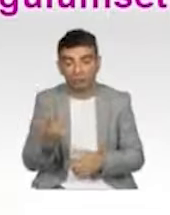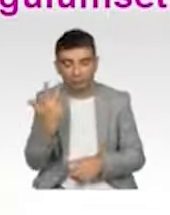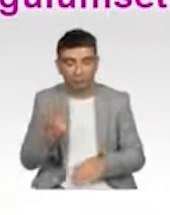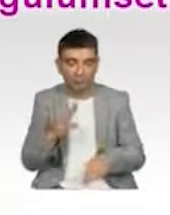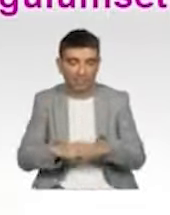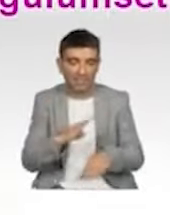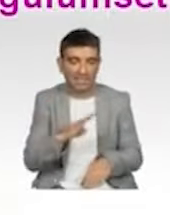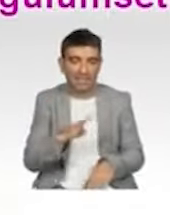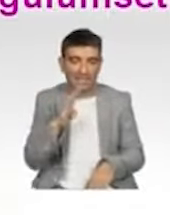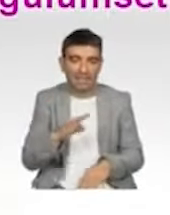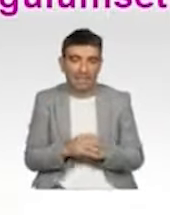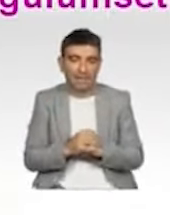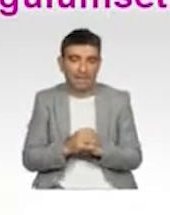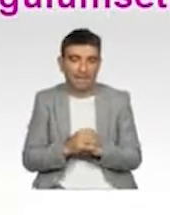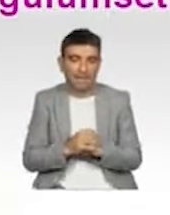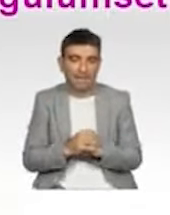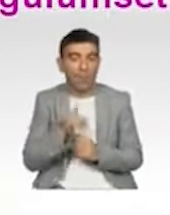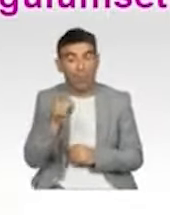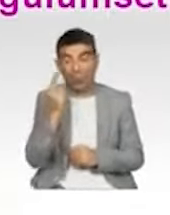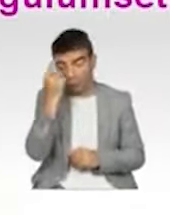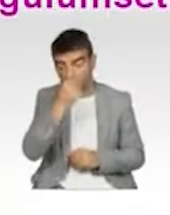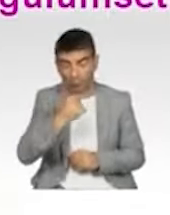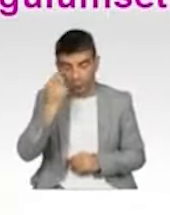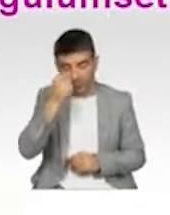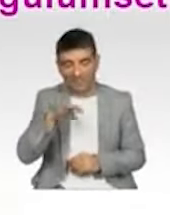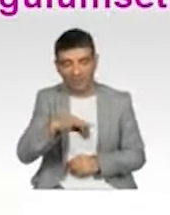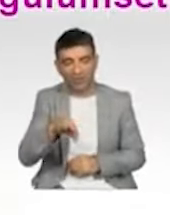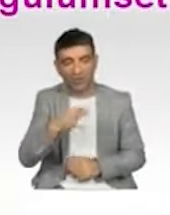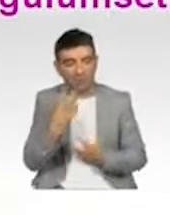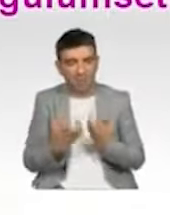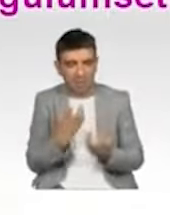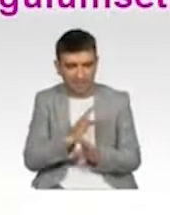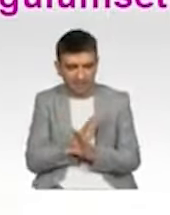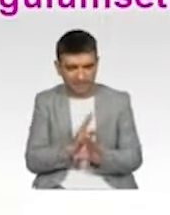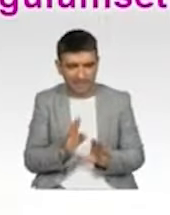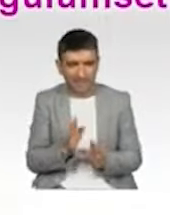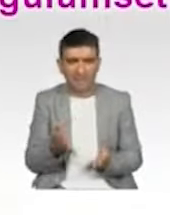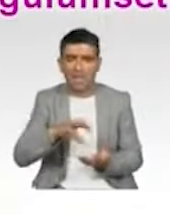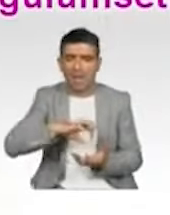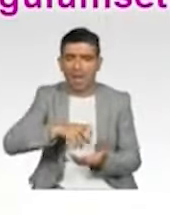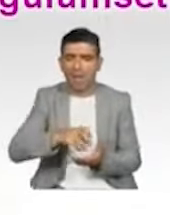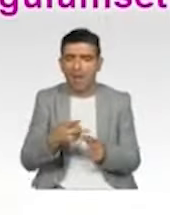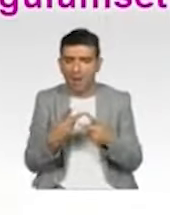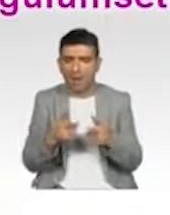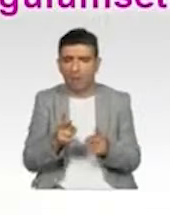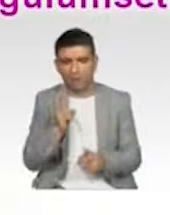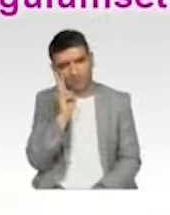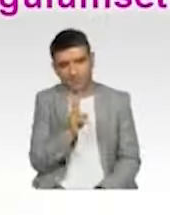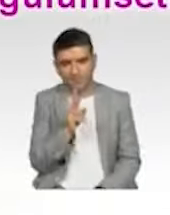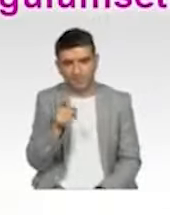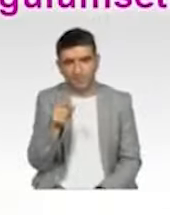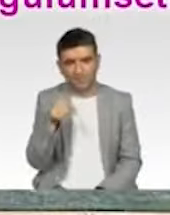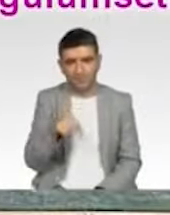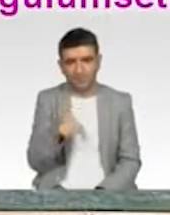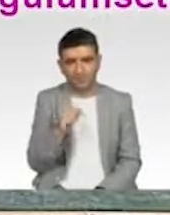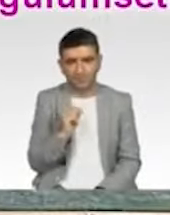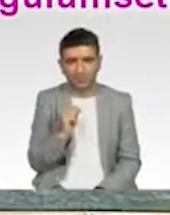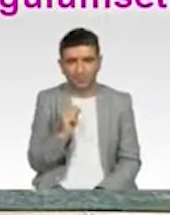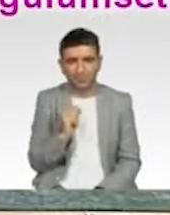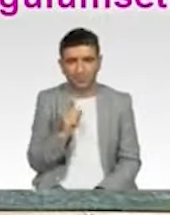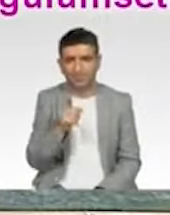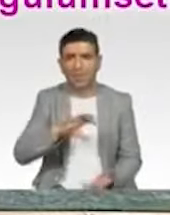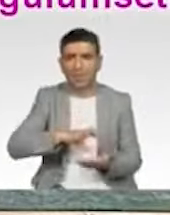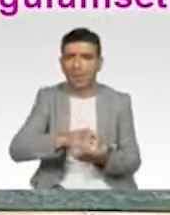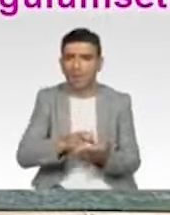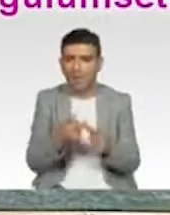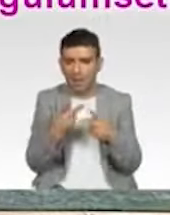ediyor. Hızlı ısı yükseliyor. O yüzden çay kaynadı. Kapağını açtık. Şuraya gösterelim. Mesela burası, bu kaynar bir su.